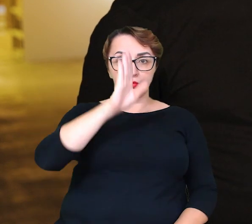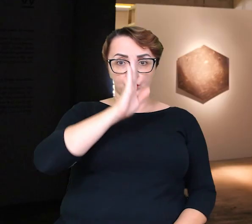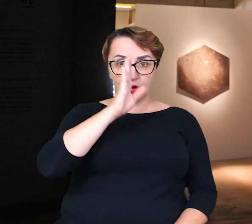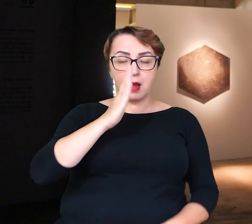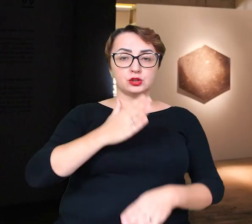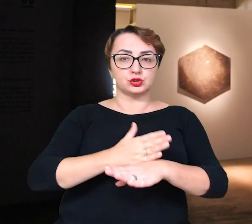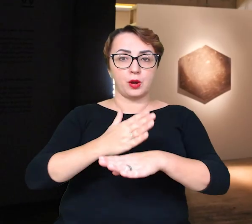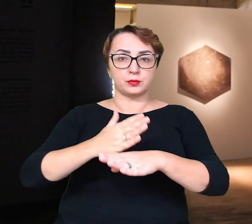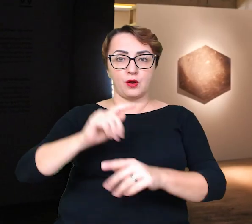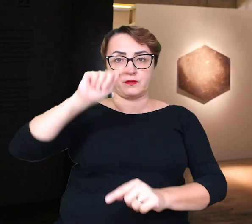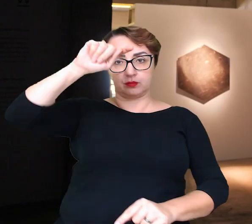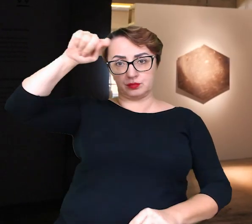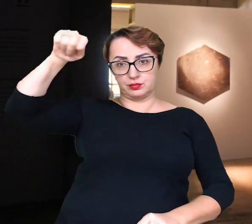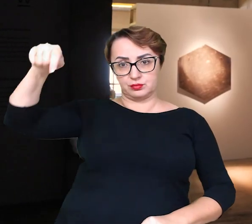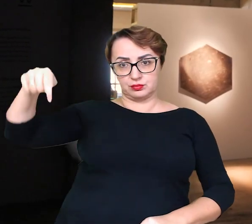dalej na południe.